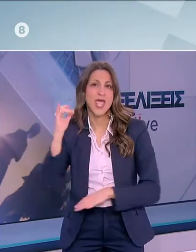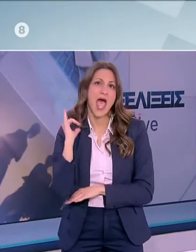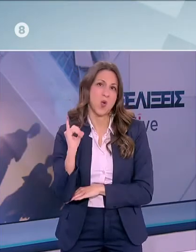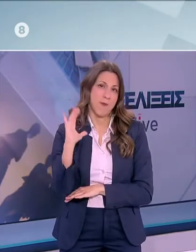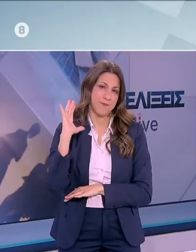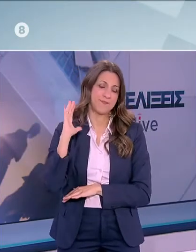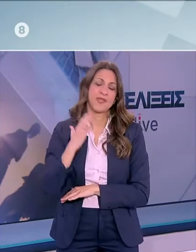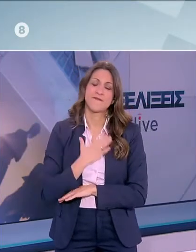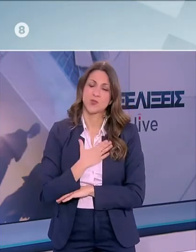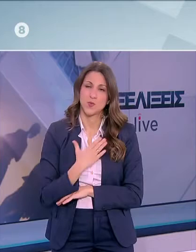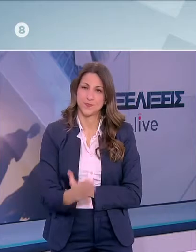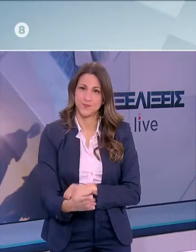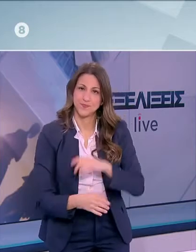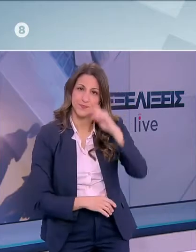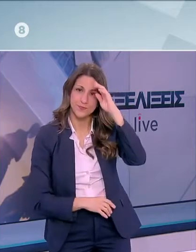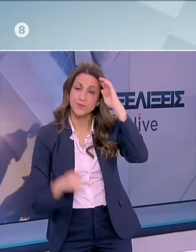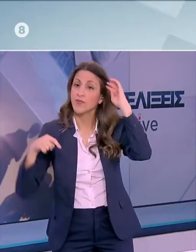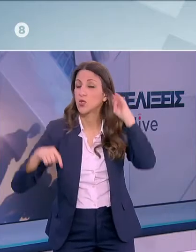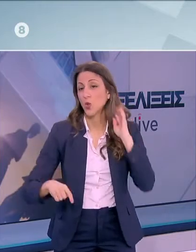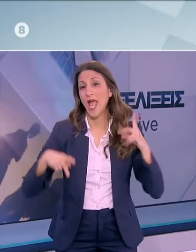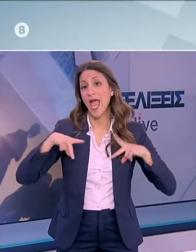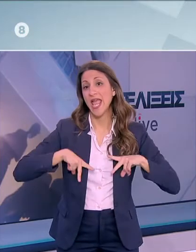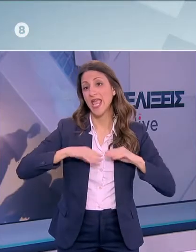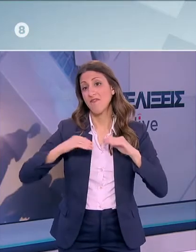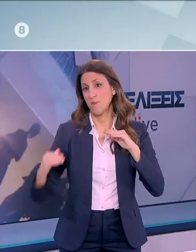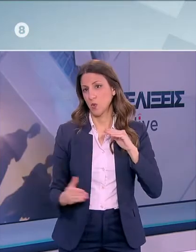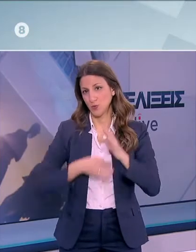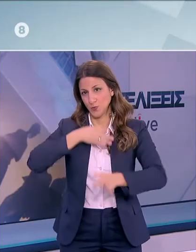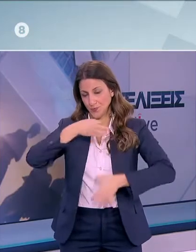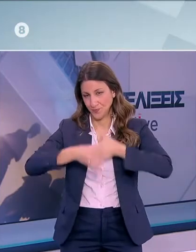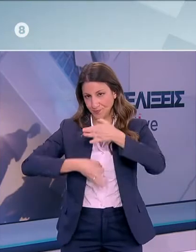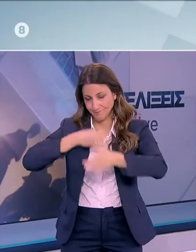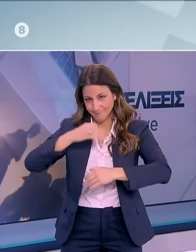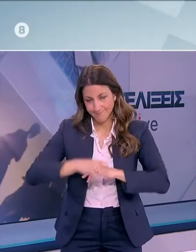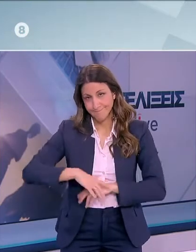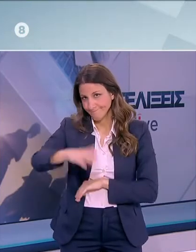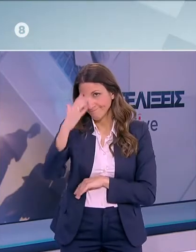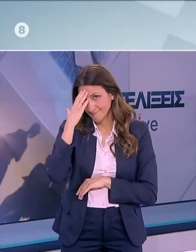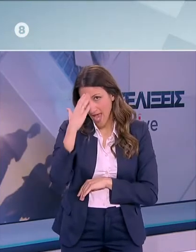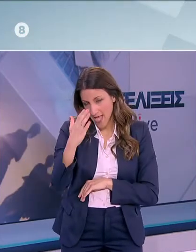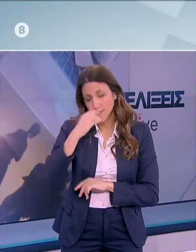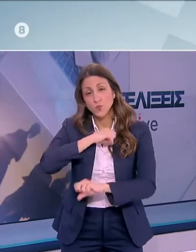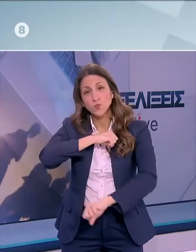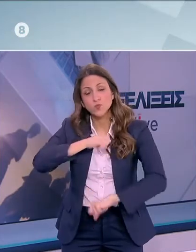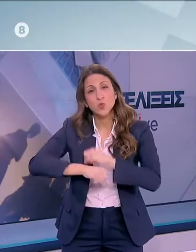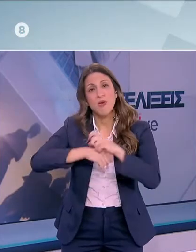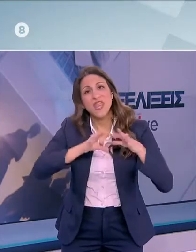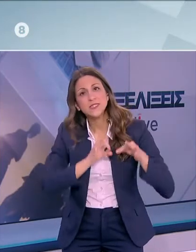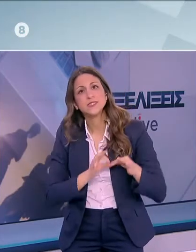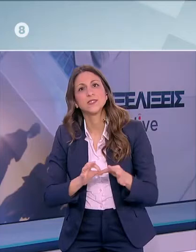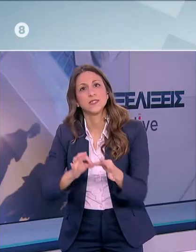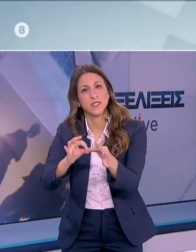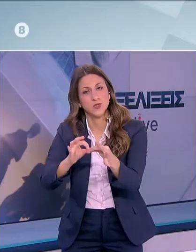Ευχαριστούμε, κύριε καθηγητά. Το λόγο έχει ο κύριος Χαρδαλιάς. Καλησπέρα από την Πολιτική Προστασία. Η προσπάθεια συνεχίζεται. Ο κρατικός